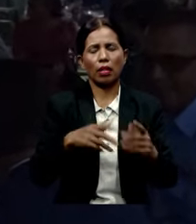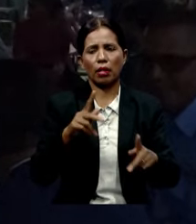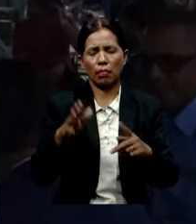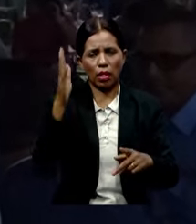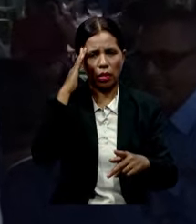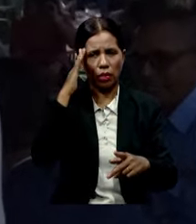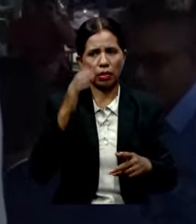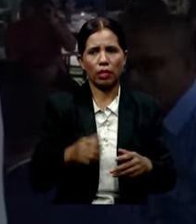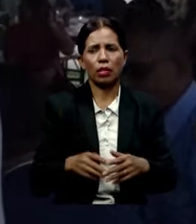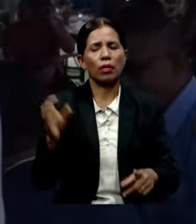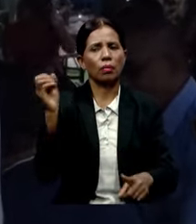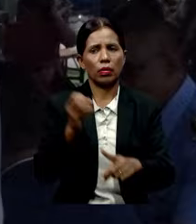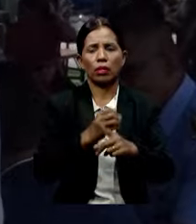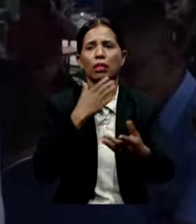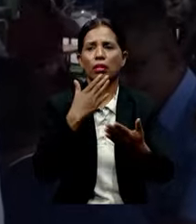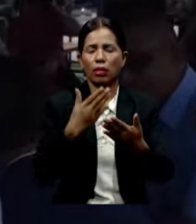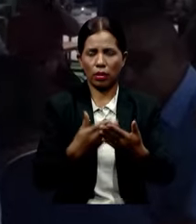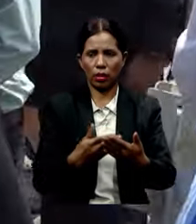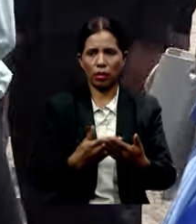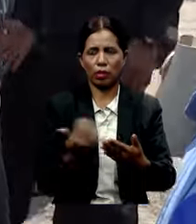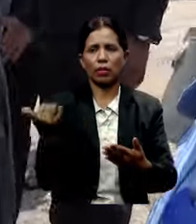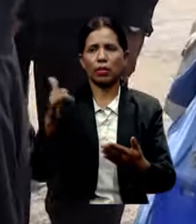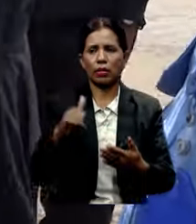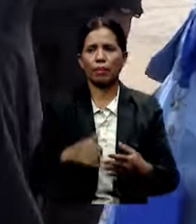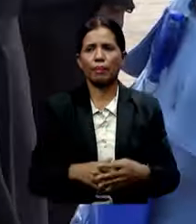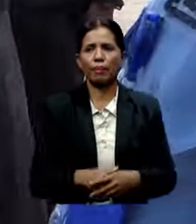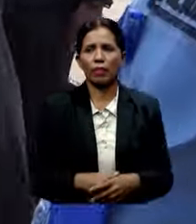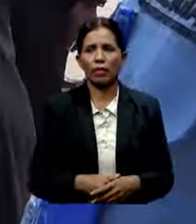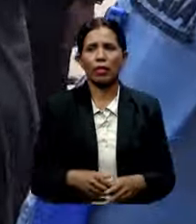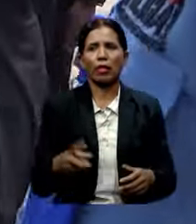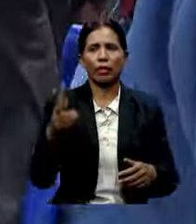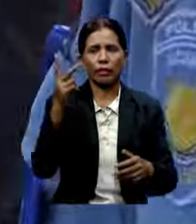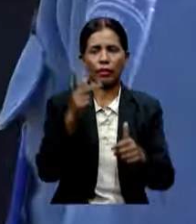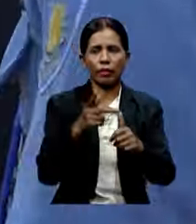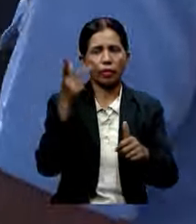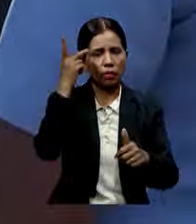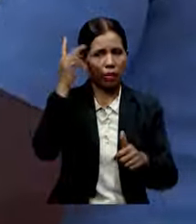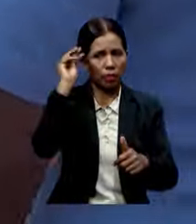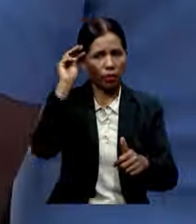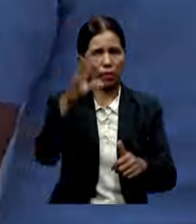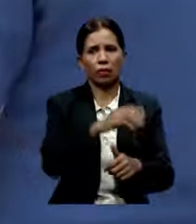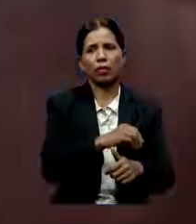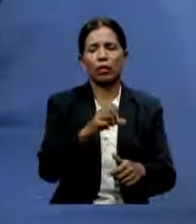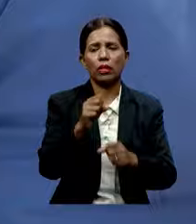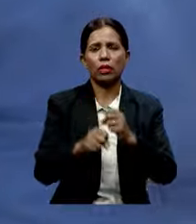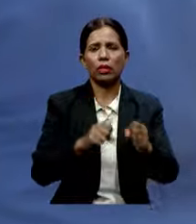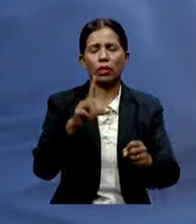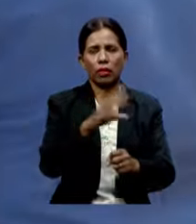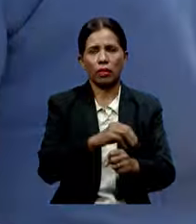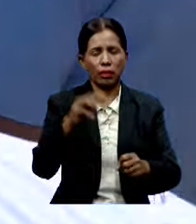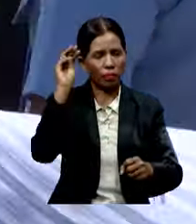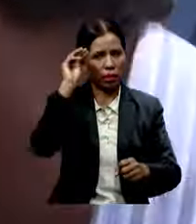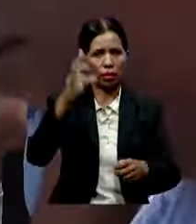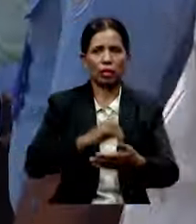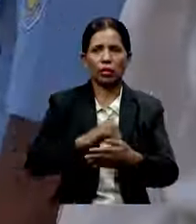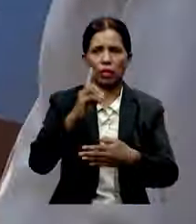kata ne oportunda dia ka basir. Além de ne vice primeiro ministro, no ministro coordenador assuntos sociais, no ministro de desenvolvimento